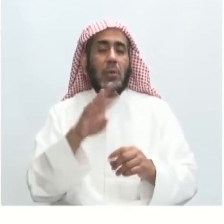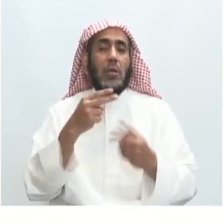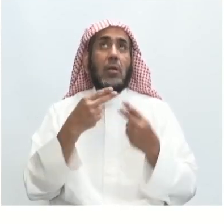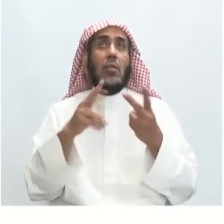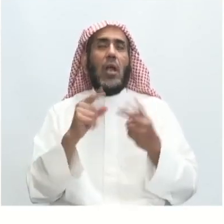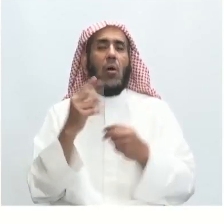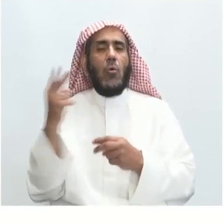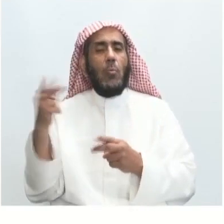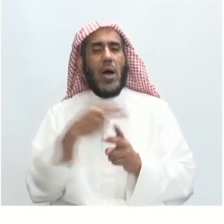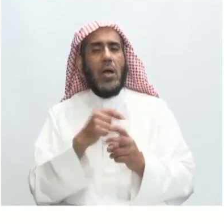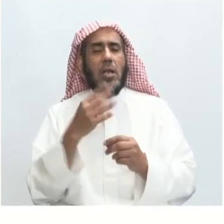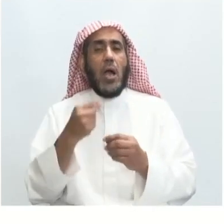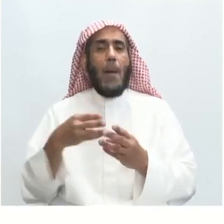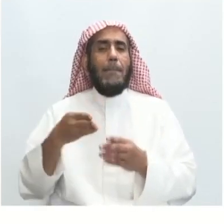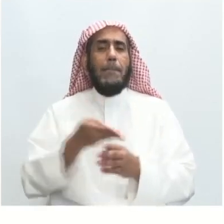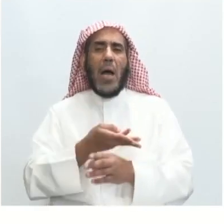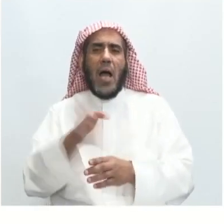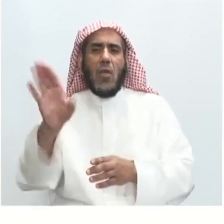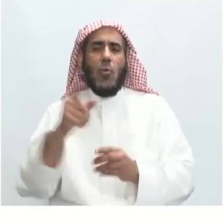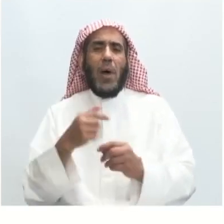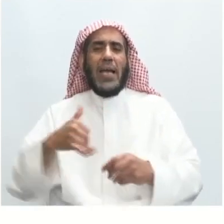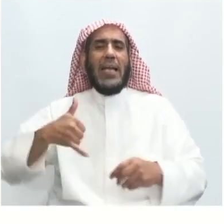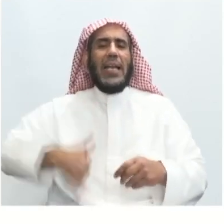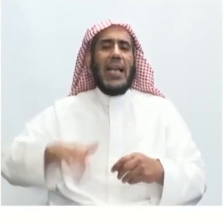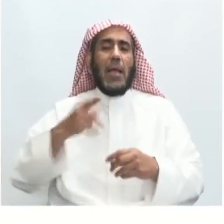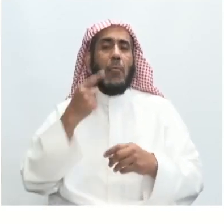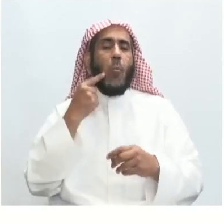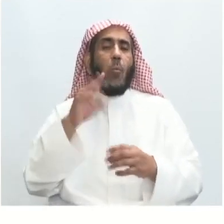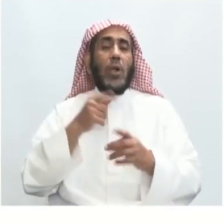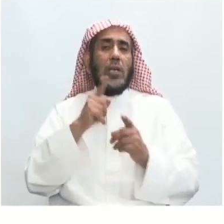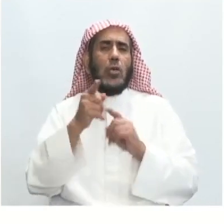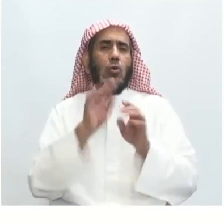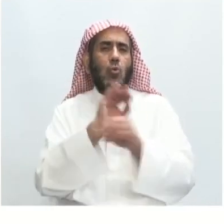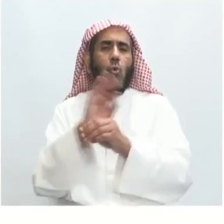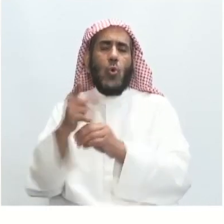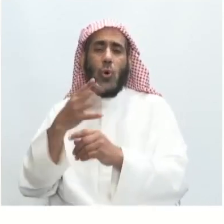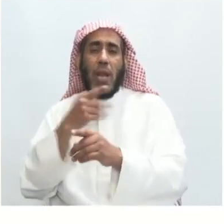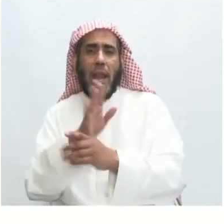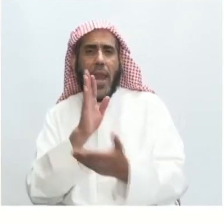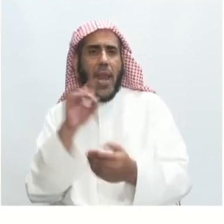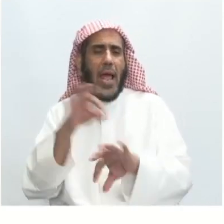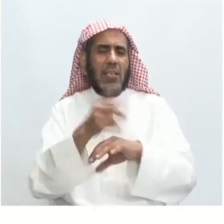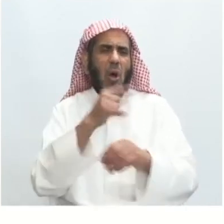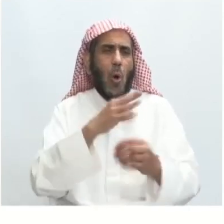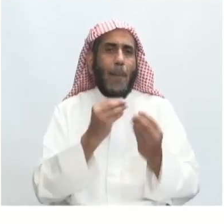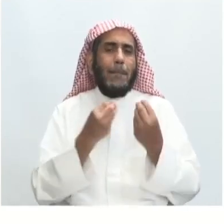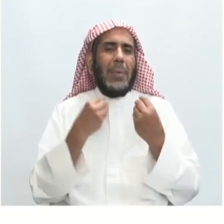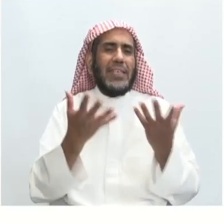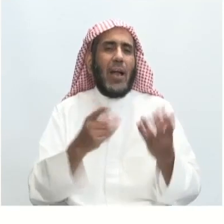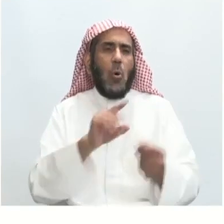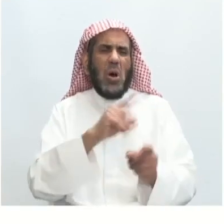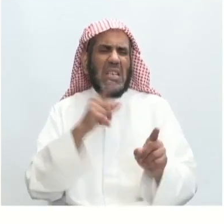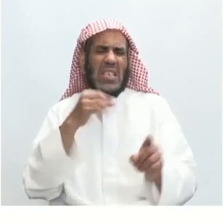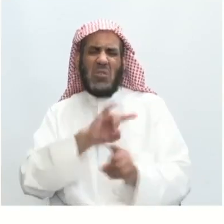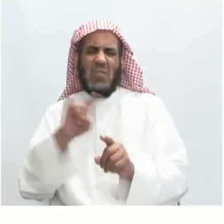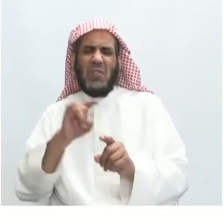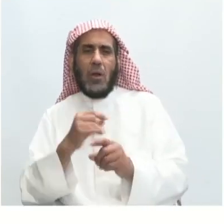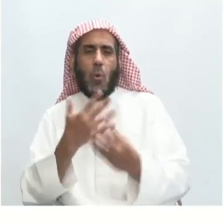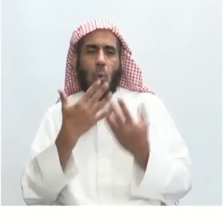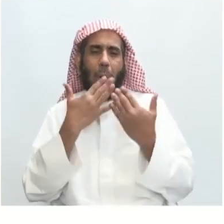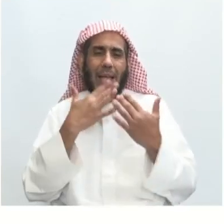عنهما حين بعثهما الى اليمن ادعوا الناس وبشر ولا تنفرا ويسرا ولا تعسر